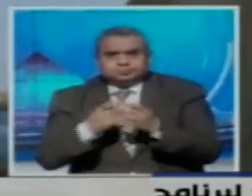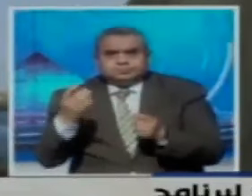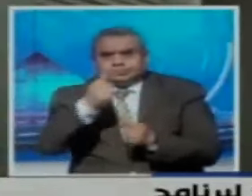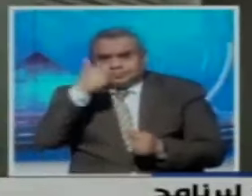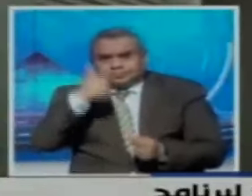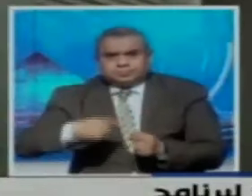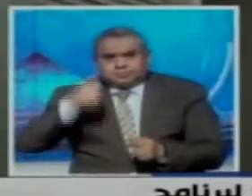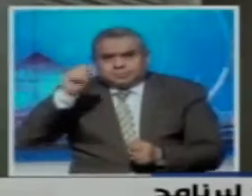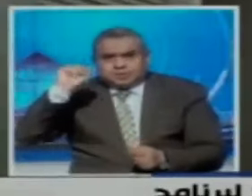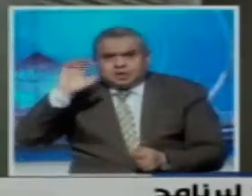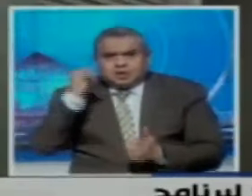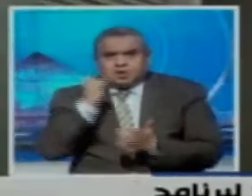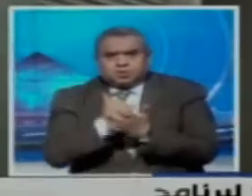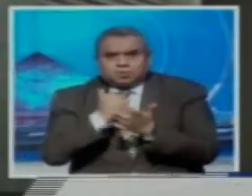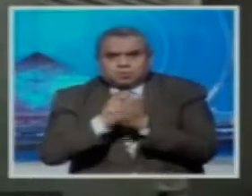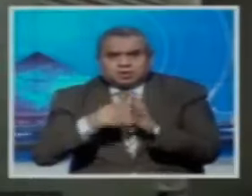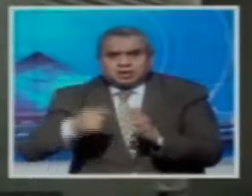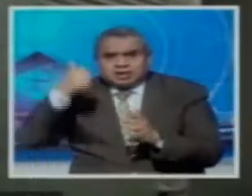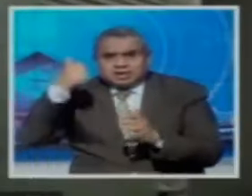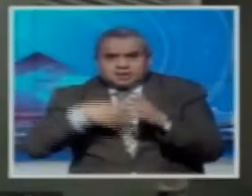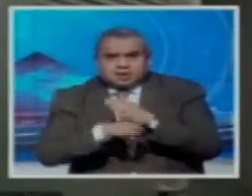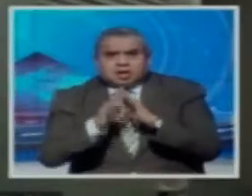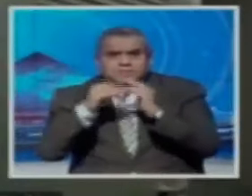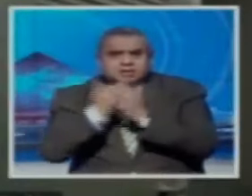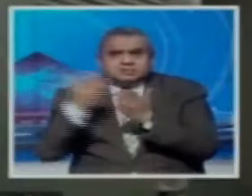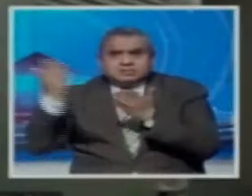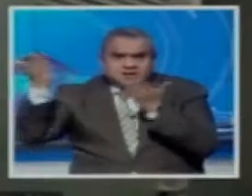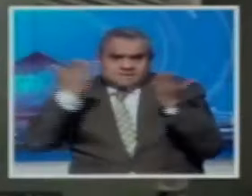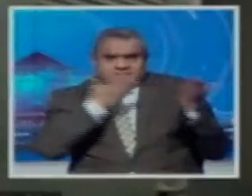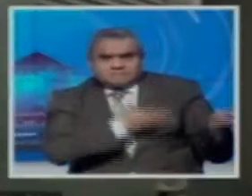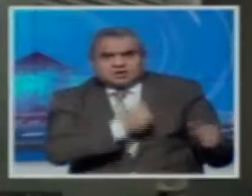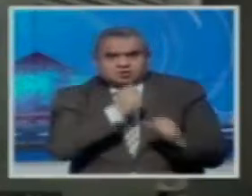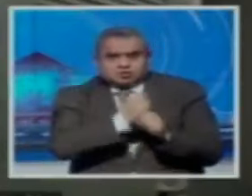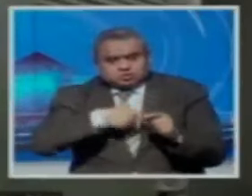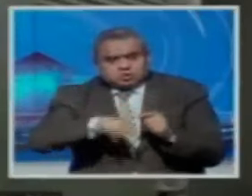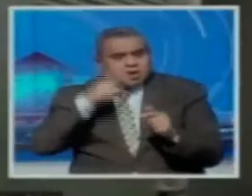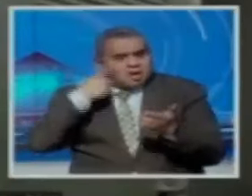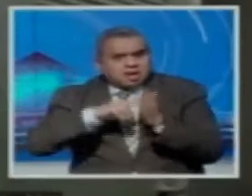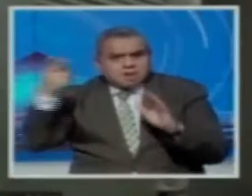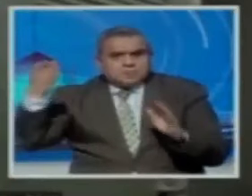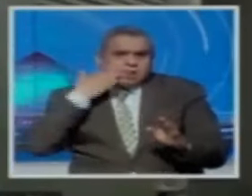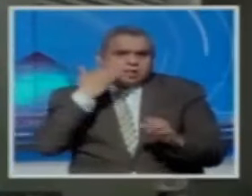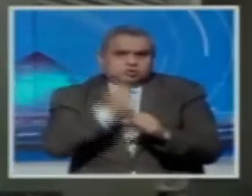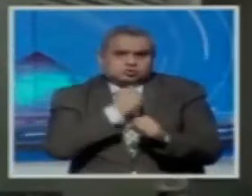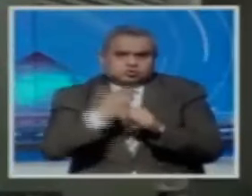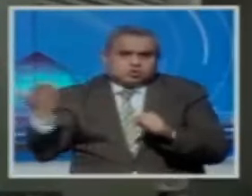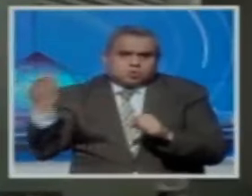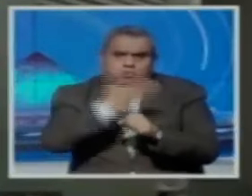مستثمرين بالخارج بكافة الفرص الاستثمارية المتاحة في مصر خلال الفترة الحالية.